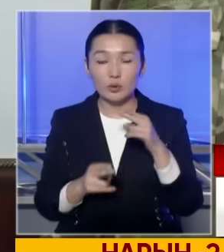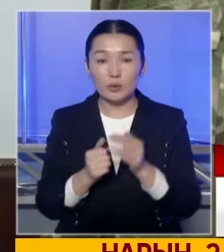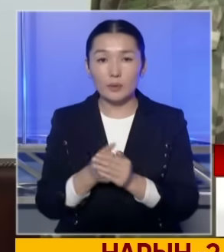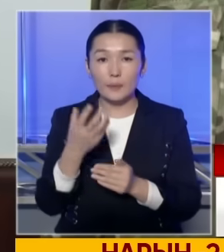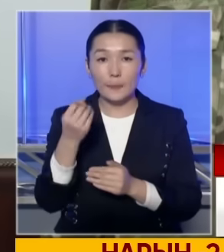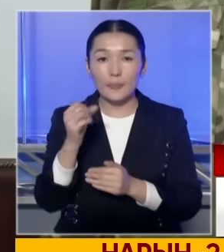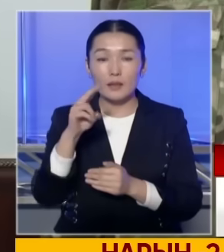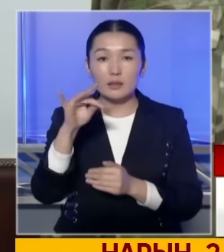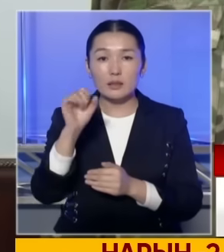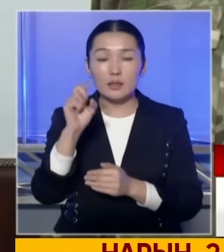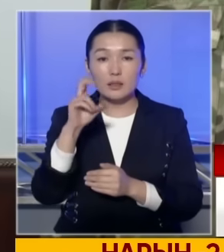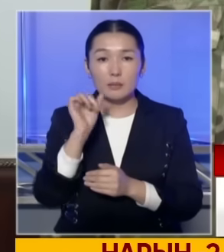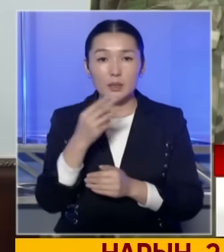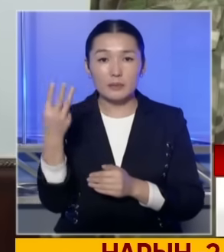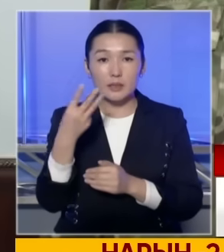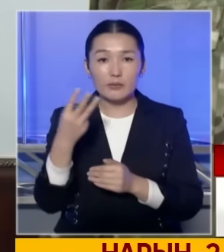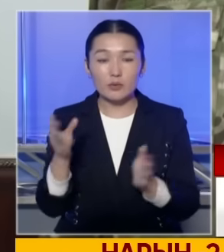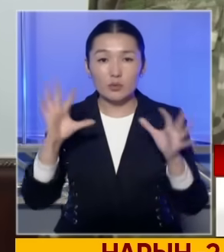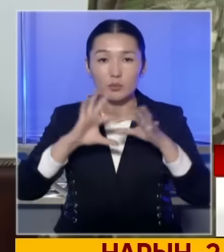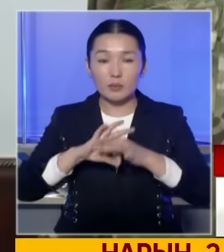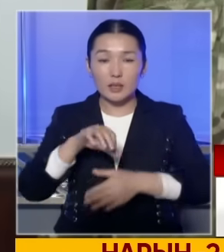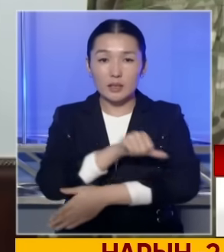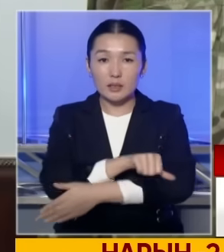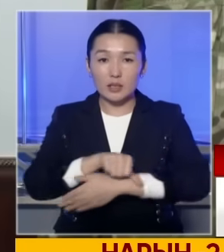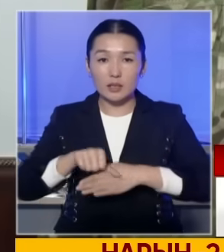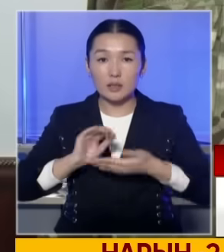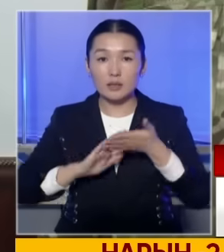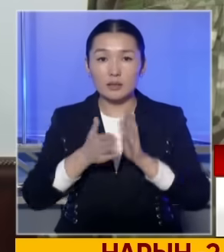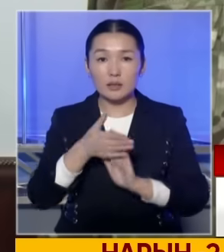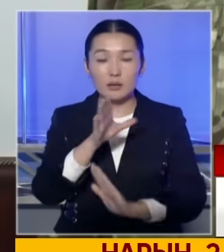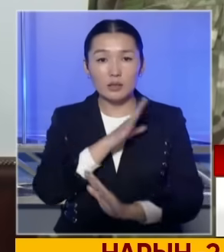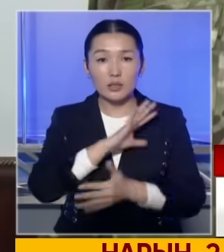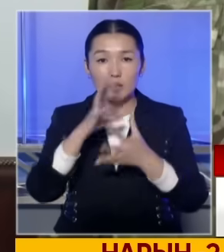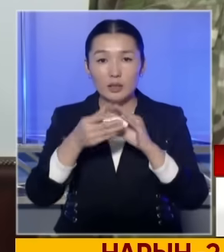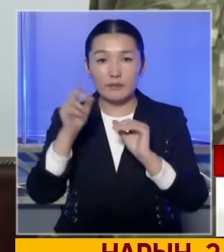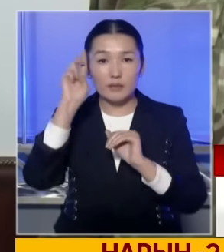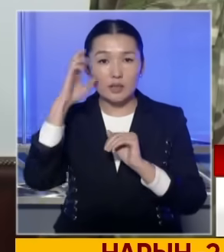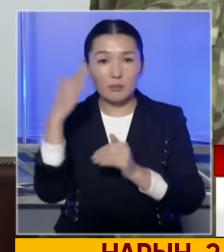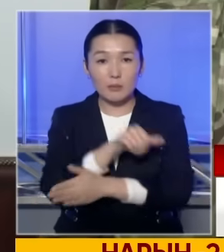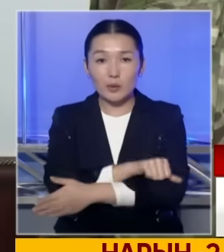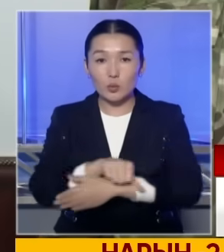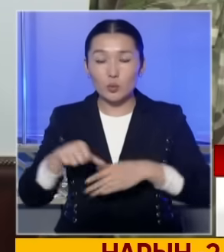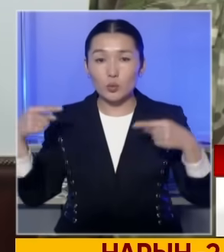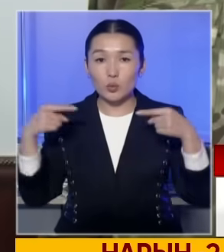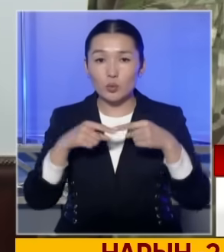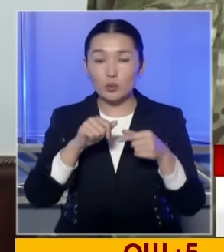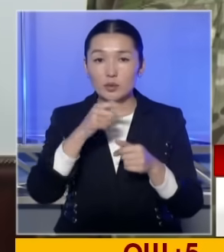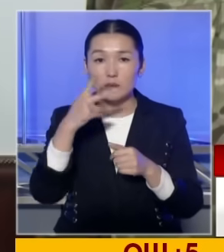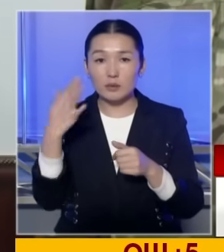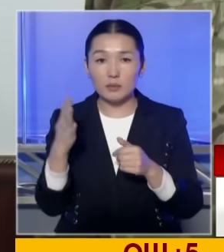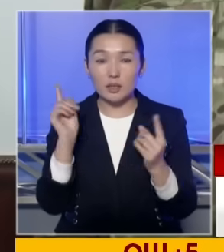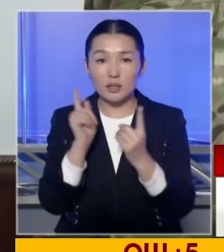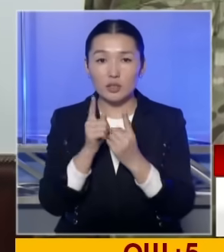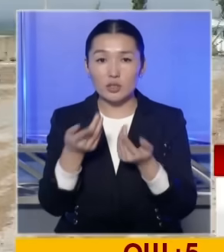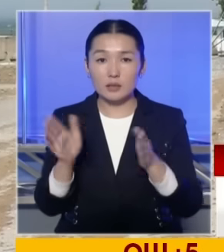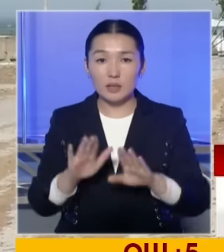Ошондой эле Карабах боюнча 3 мамлекеттин бириккен чегине чейин макулдаштык. Бүт мамлекеттик чек араны тактоо үчүн бир нече жол ушу